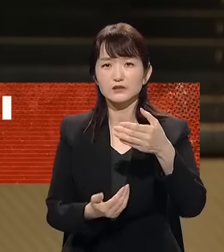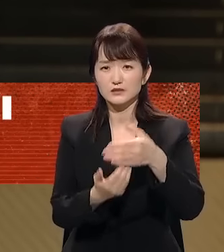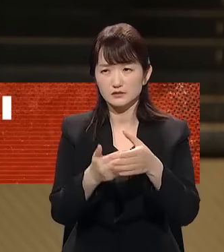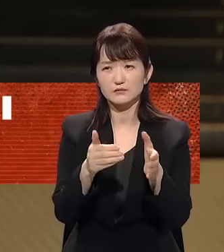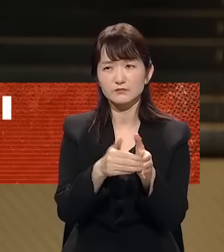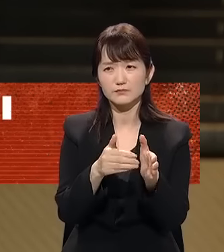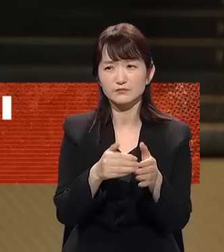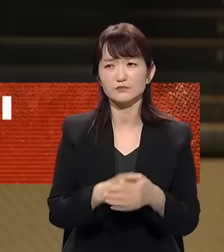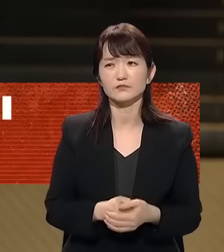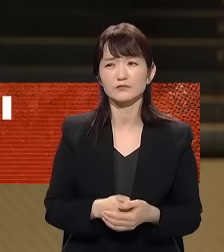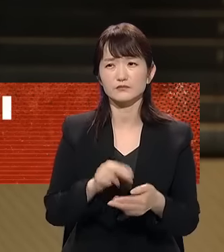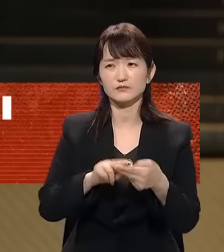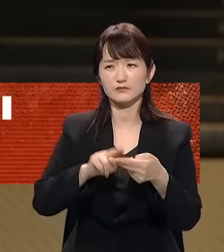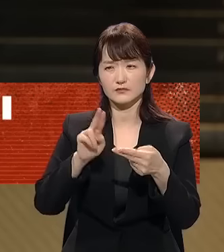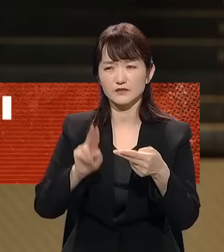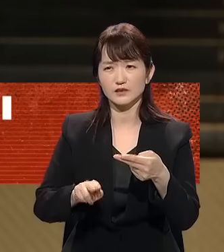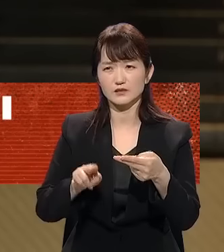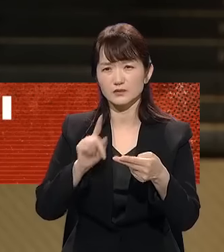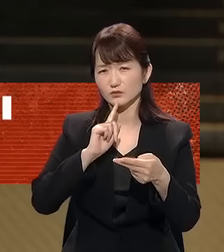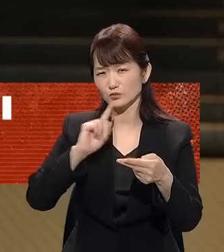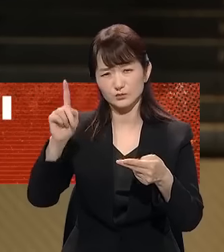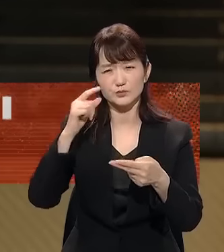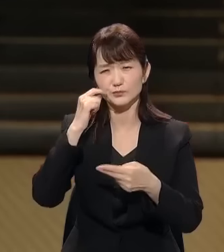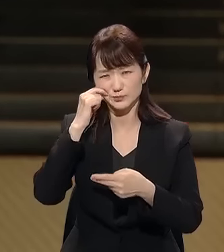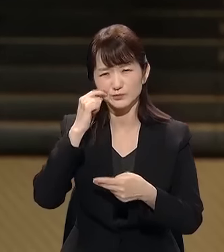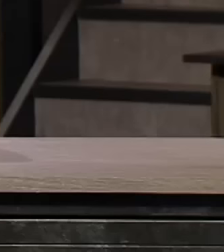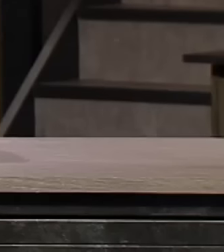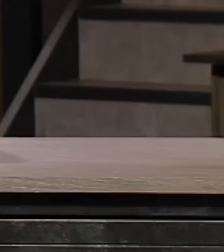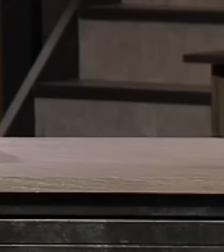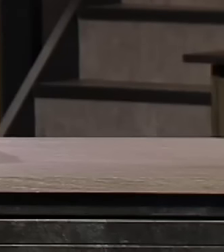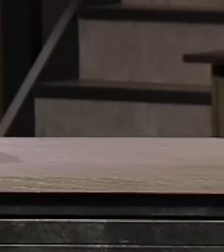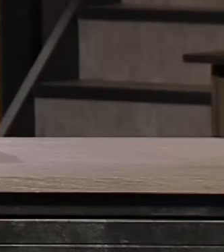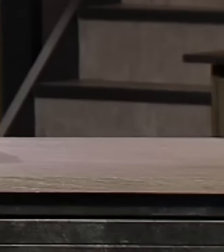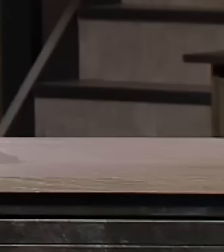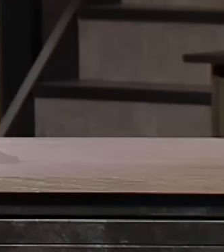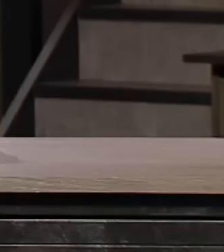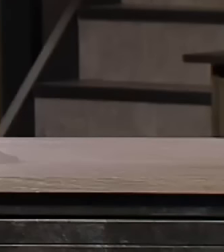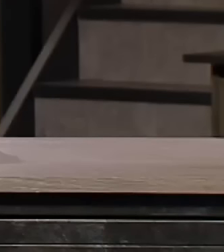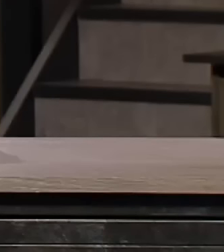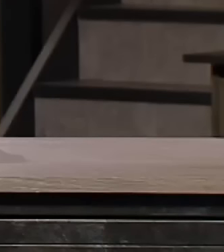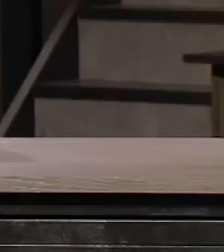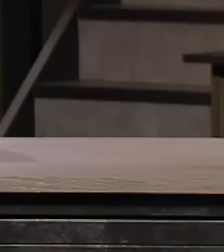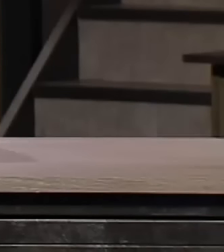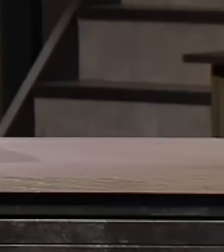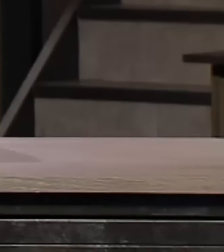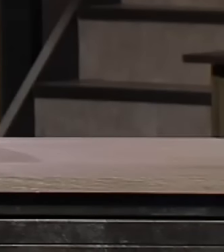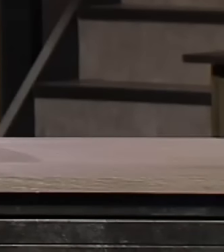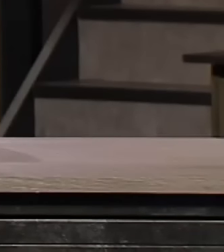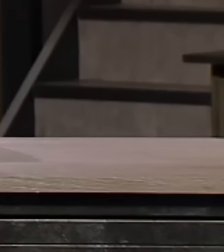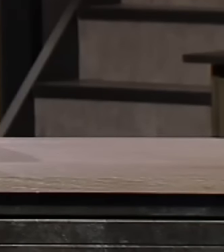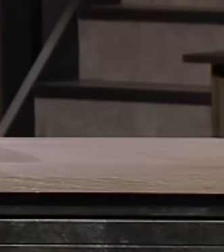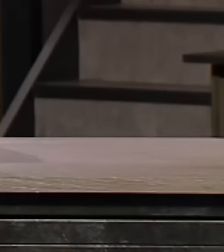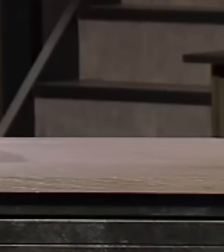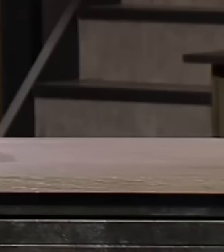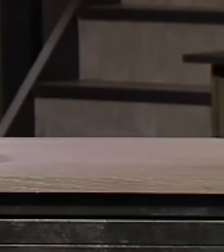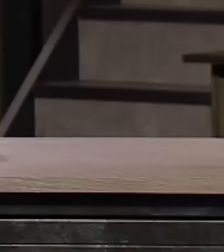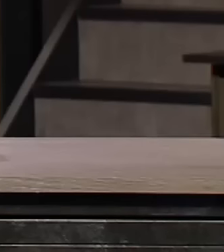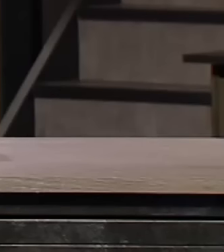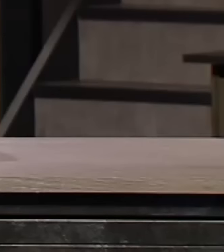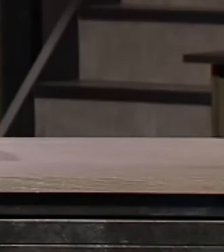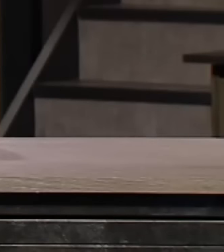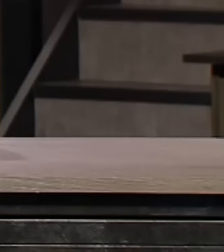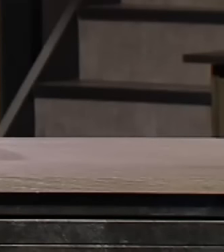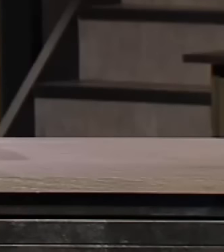때문에 형사 소송은 좀 할 수 없는 그런 상황입니다. 아, 그렇군요. 아니, 아직도 구독을 안 했다고? 구독? 어떻게